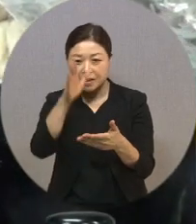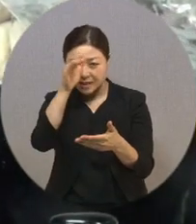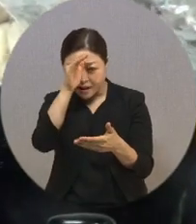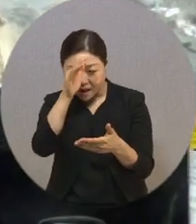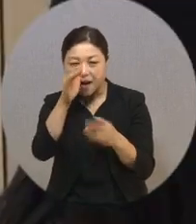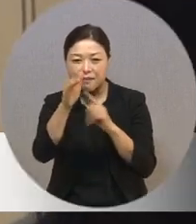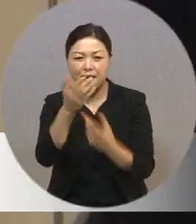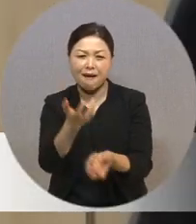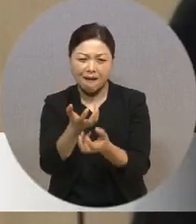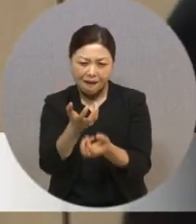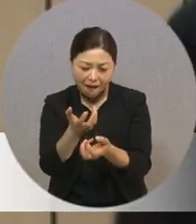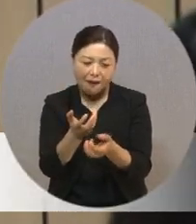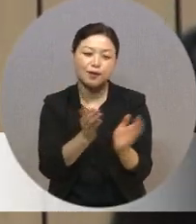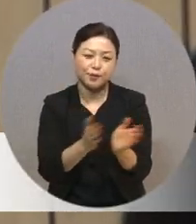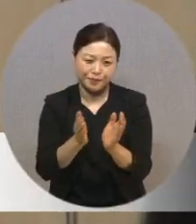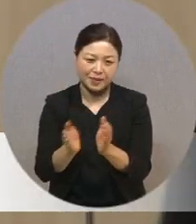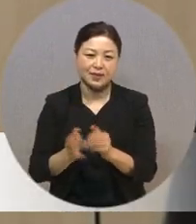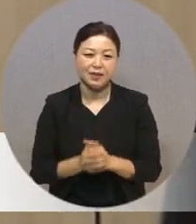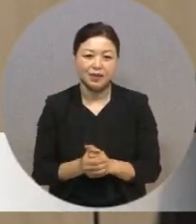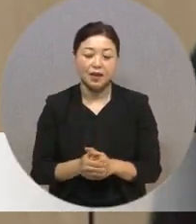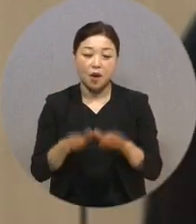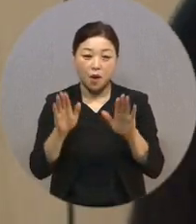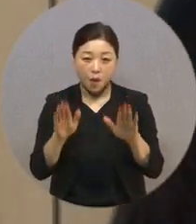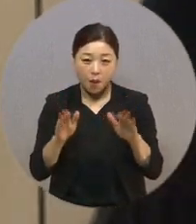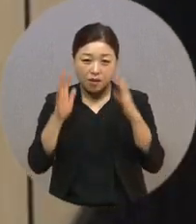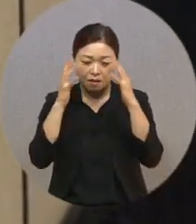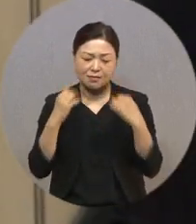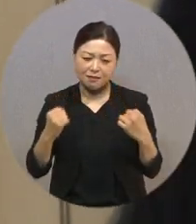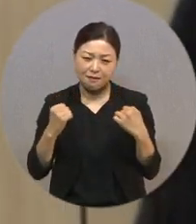가득 담았습니다. 올 여름 건강하게 잘 나시기 바랍니다.